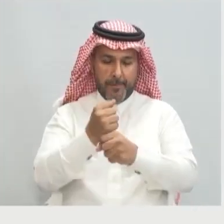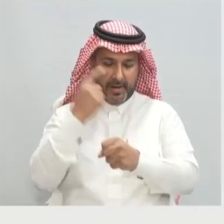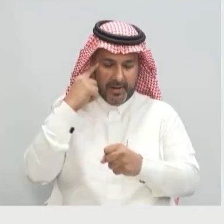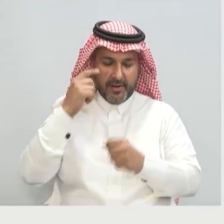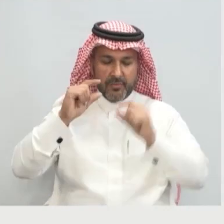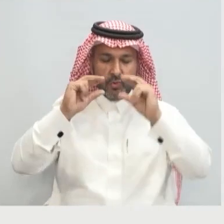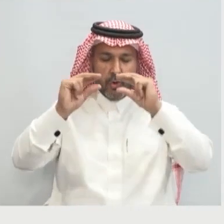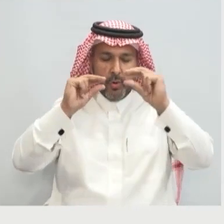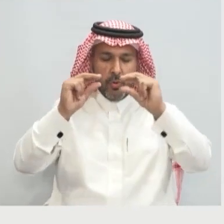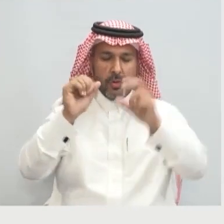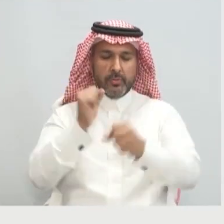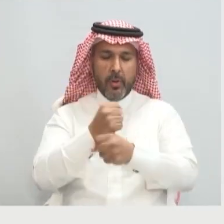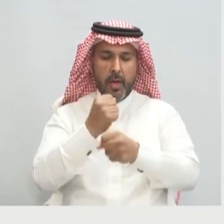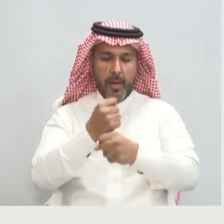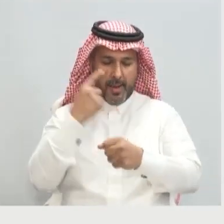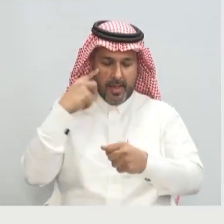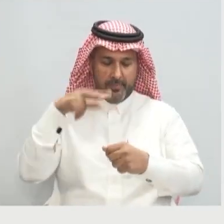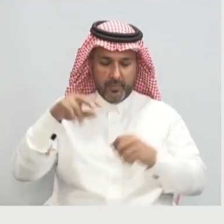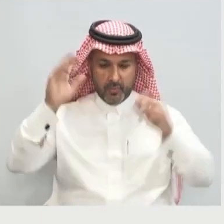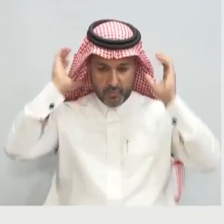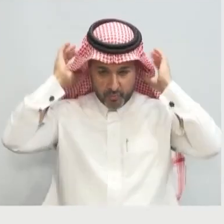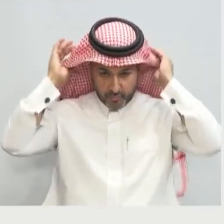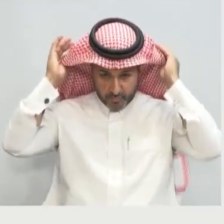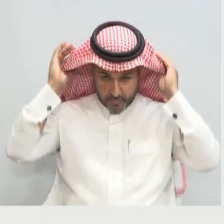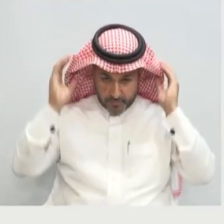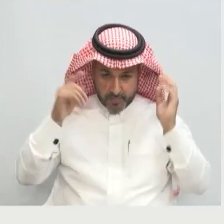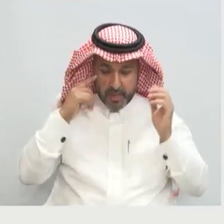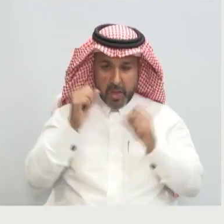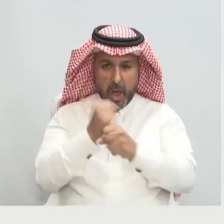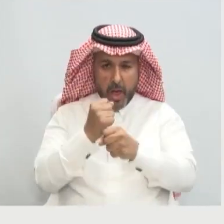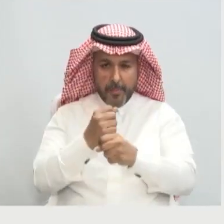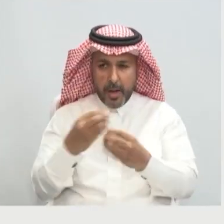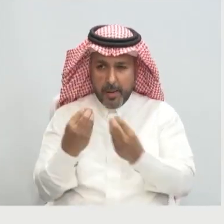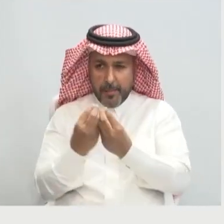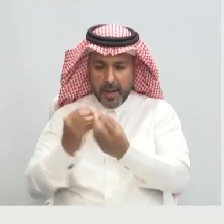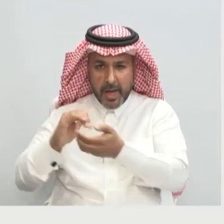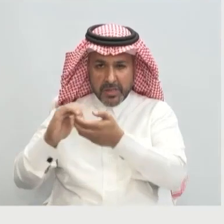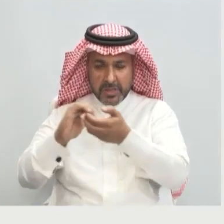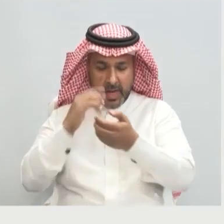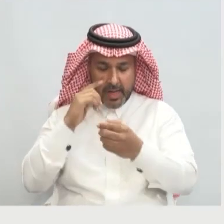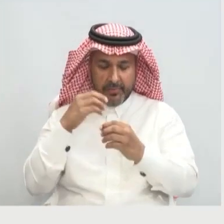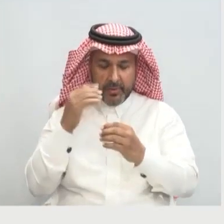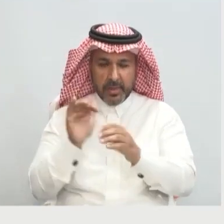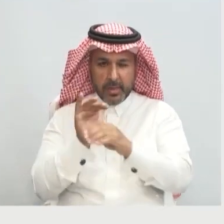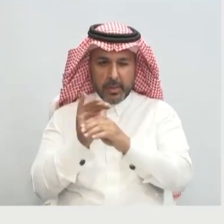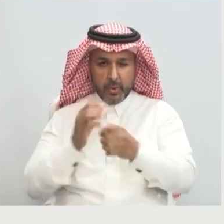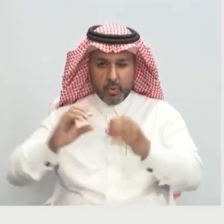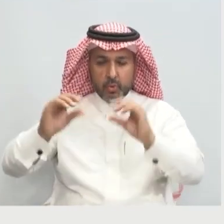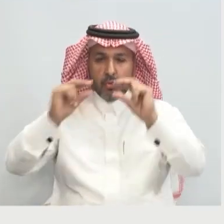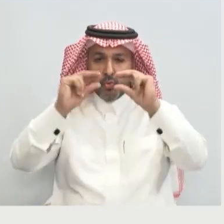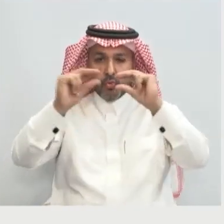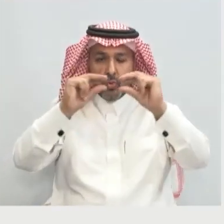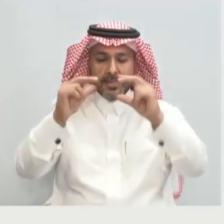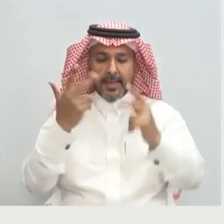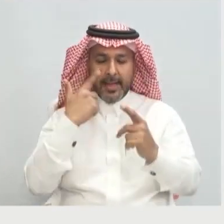وذكرنا هنالك العديد من القنوات التي بامكاننا التواصل فيها ذكرنا بامكاننا التواصل